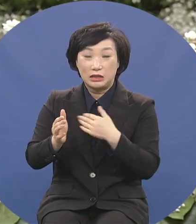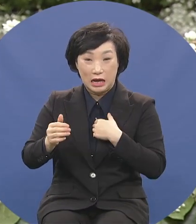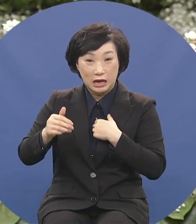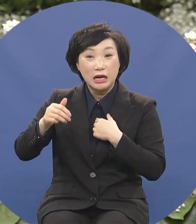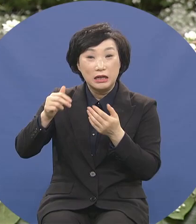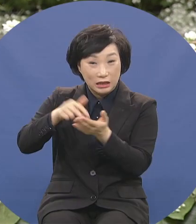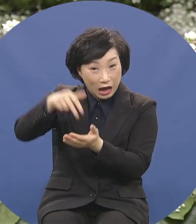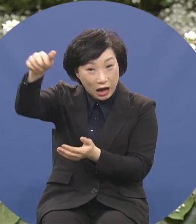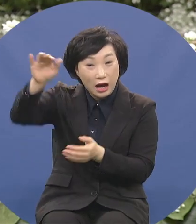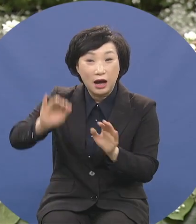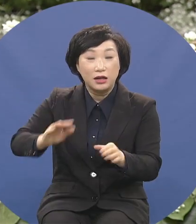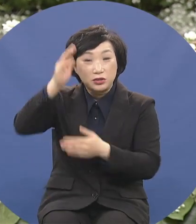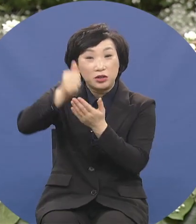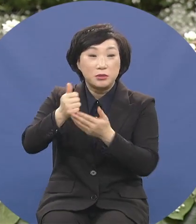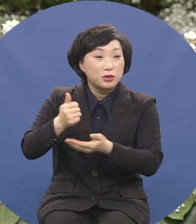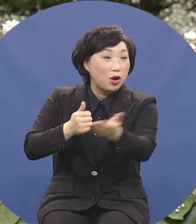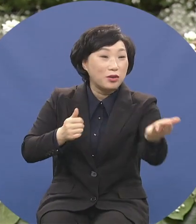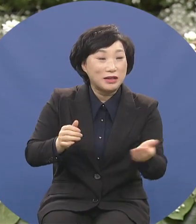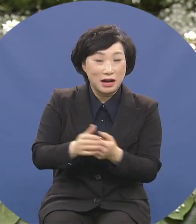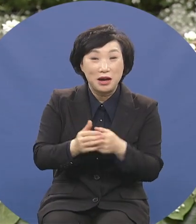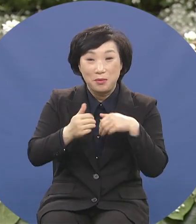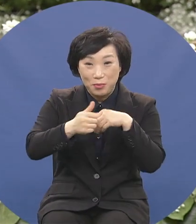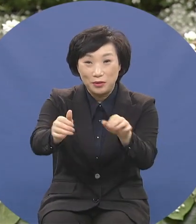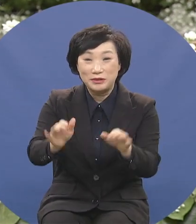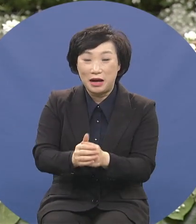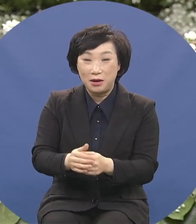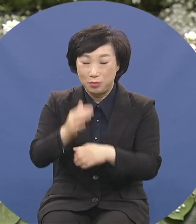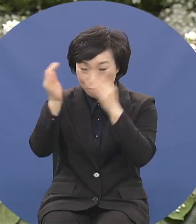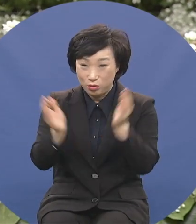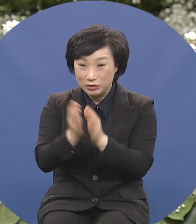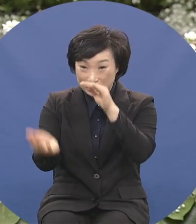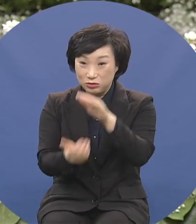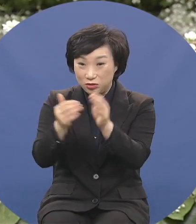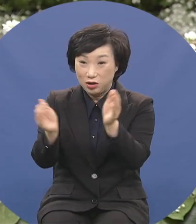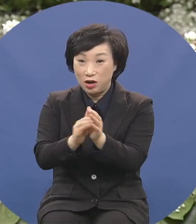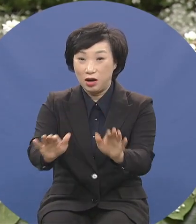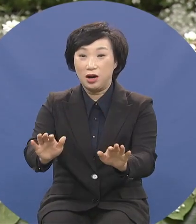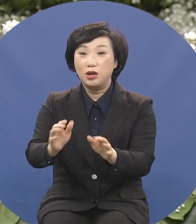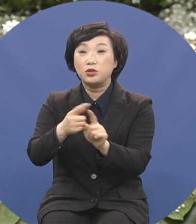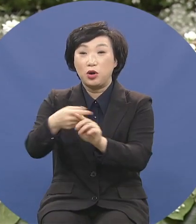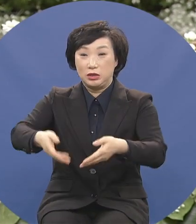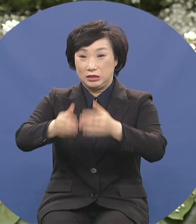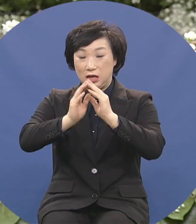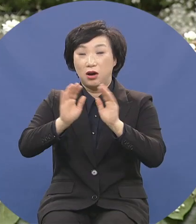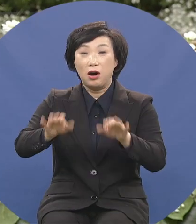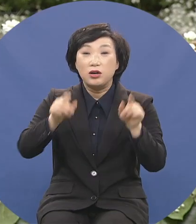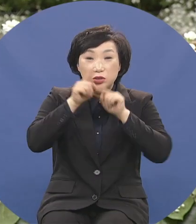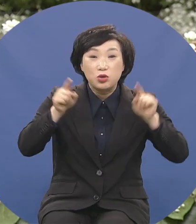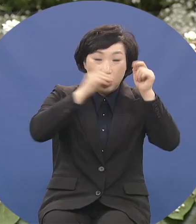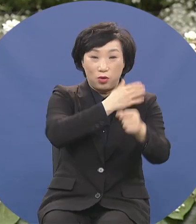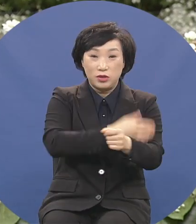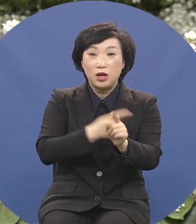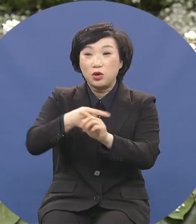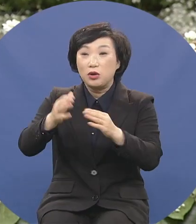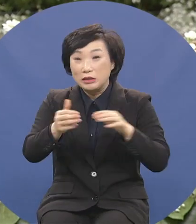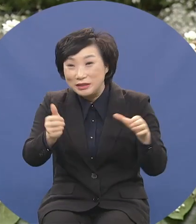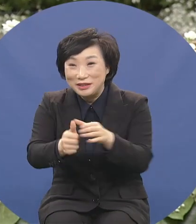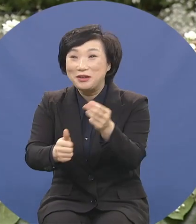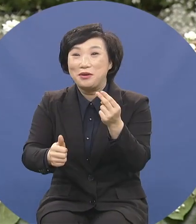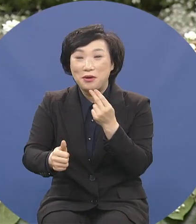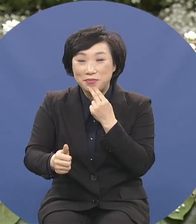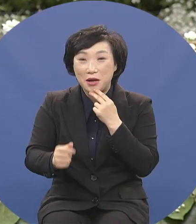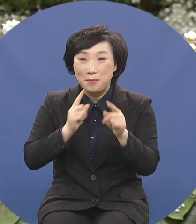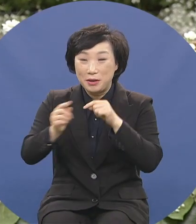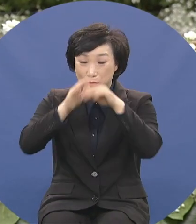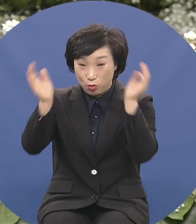받아 너에게 보내준다는 말씀도 이루어졌고 내가 교회를 세우리니 음부의 권세가 교회를 이기지 못한 말씀도